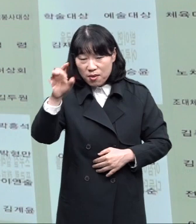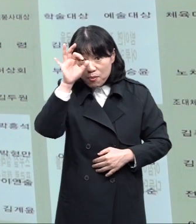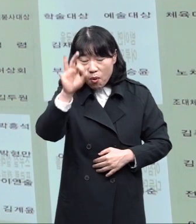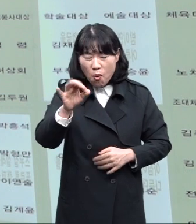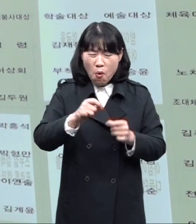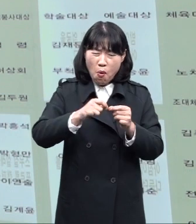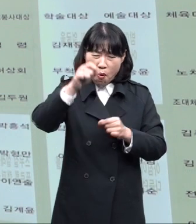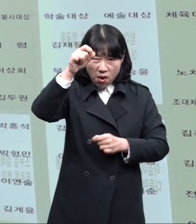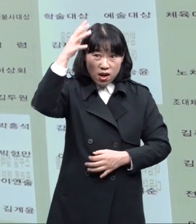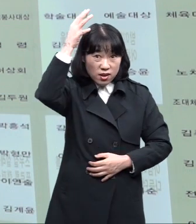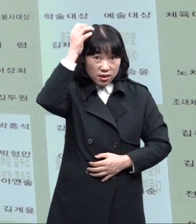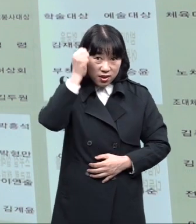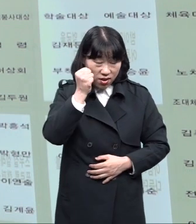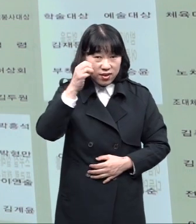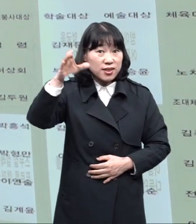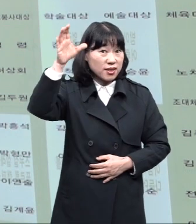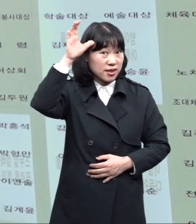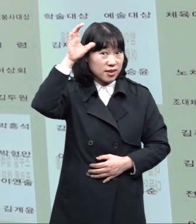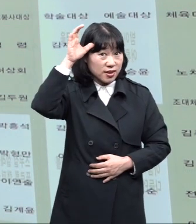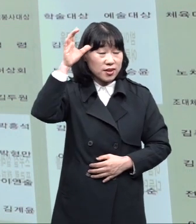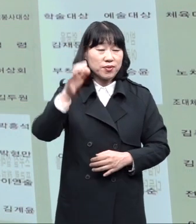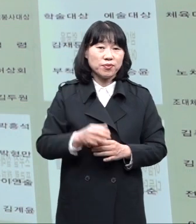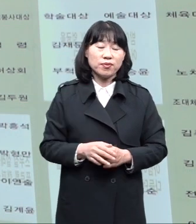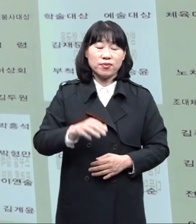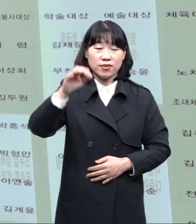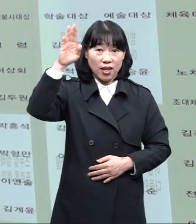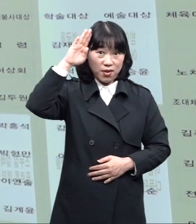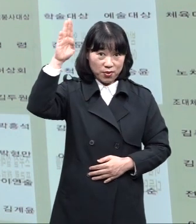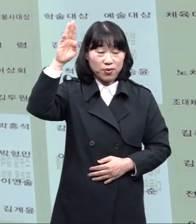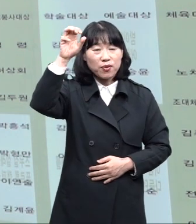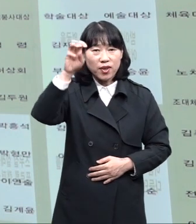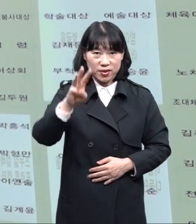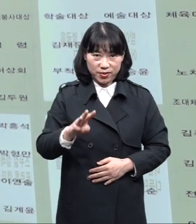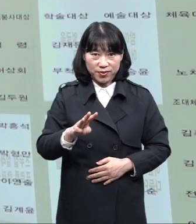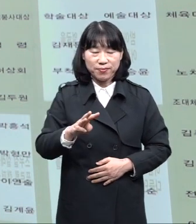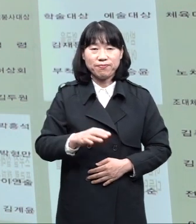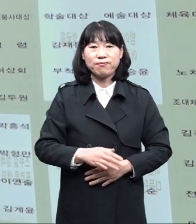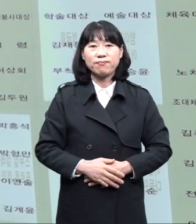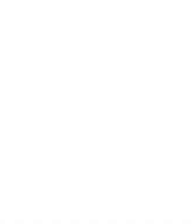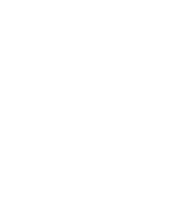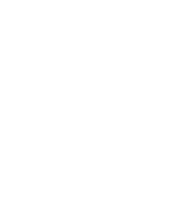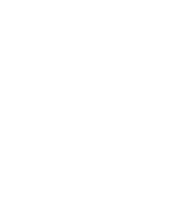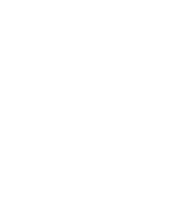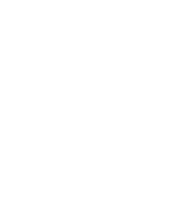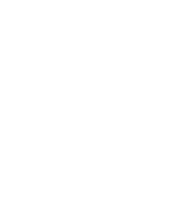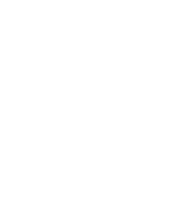오랫동안 기억되기를 바라봅니다. 헬로 광주 정지현입니다.